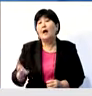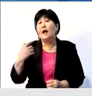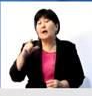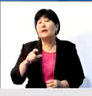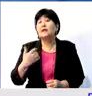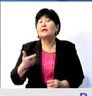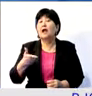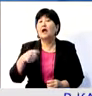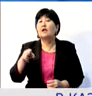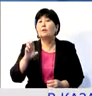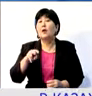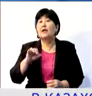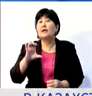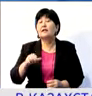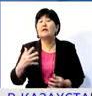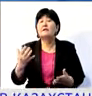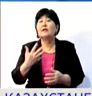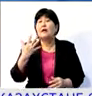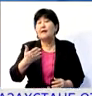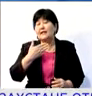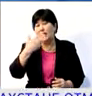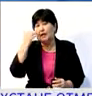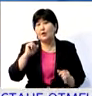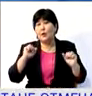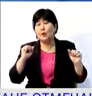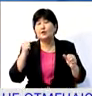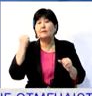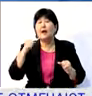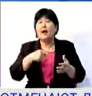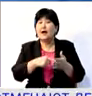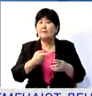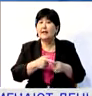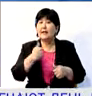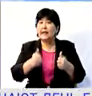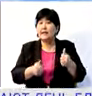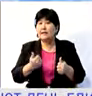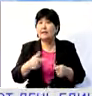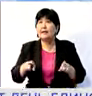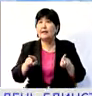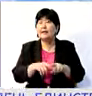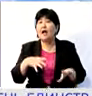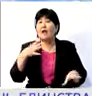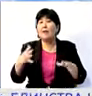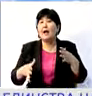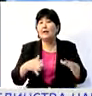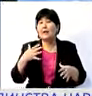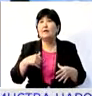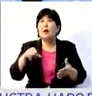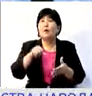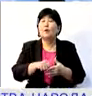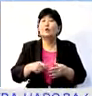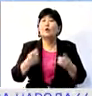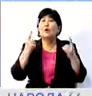Кызылординские гандболистки выиграли пятую летнюю спартакиаду. Отметим, это спартакиада из разряда подготовительных к участию в